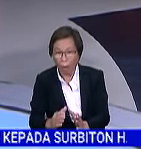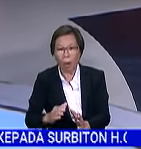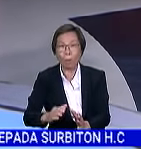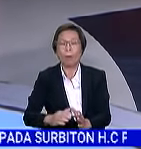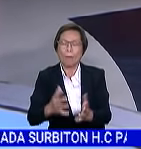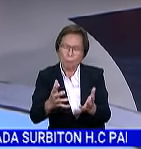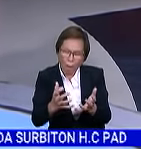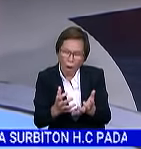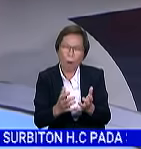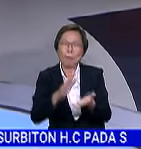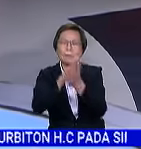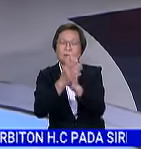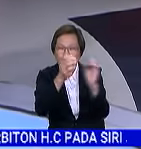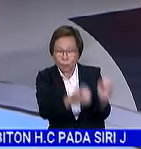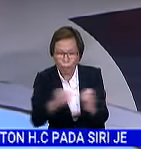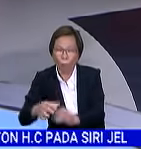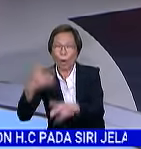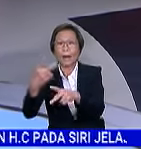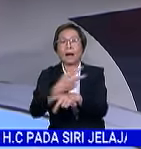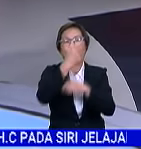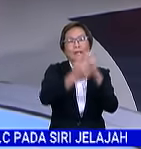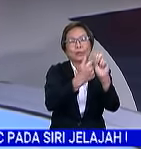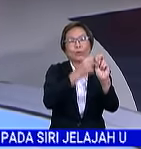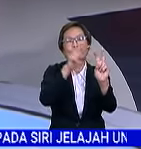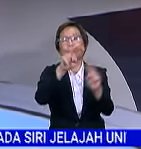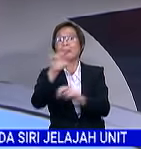menyatakan hasrat untuk menjadi penganjur untuk edisi ke-26.